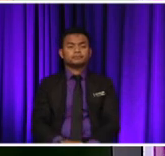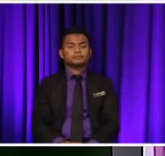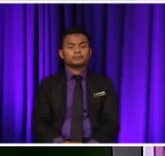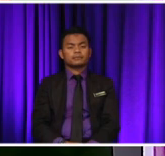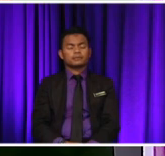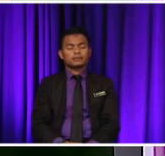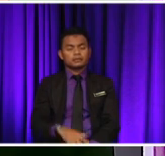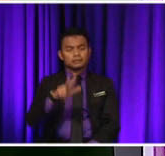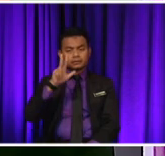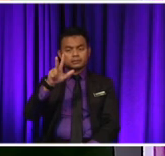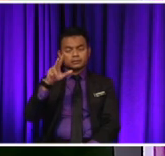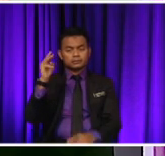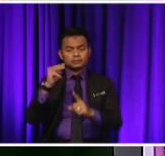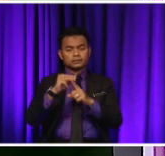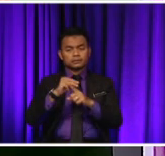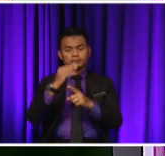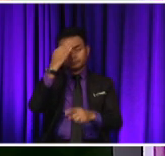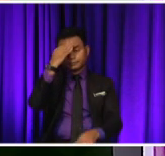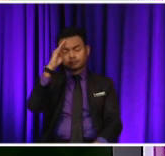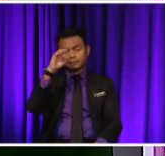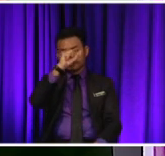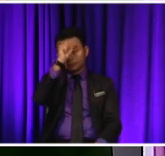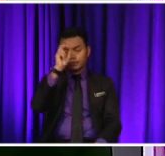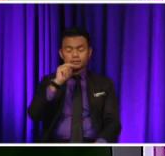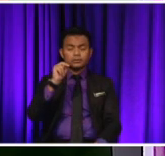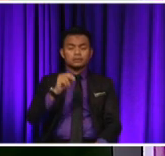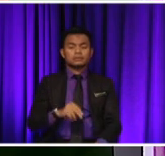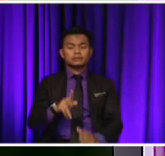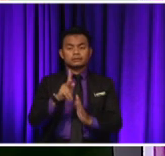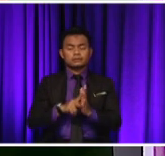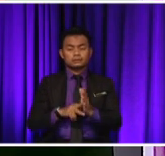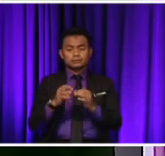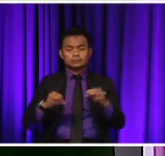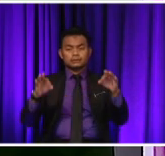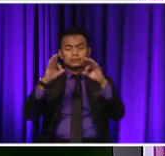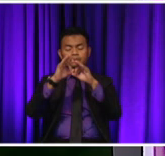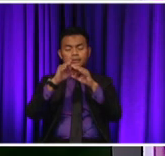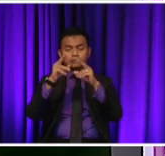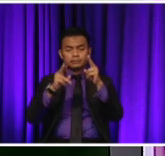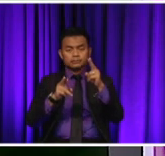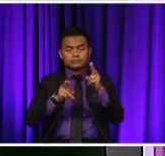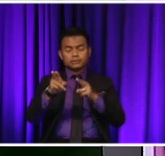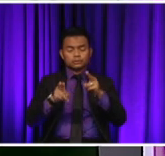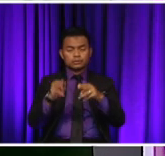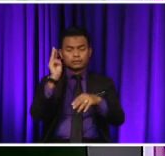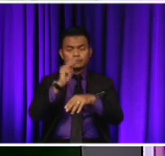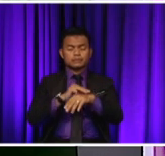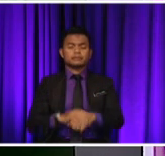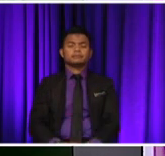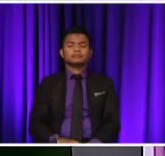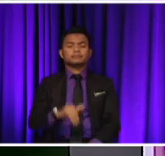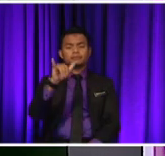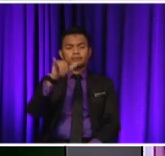3 marka bagi soalan kepentingan kemasan Oke ini pula seterusnya soalan